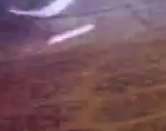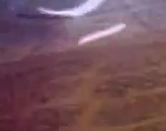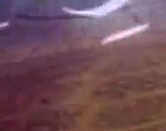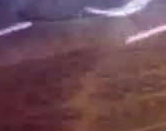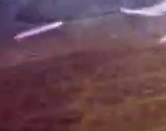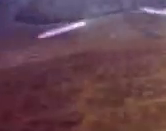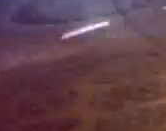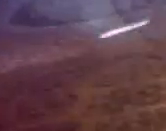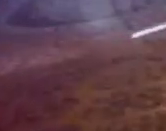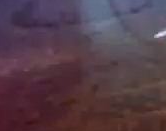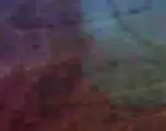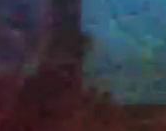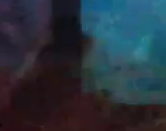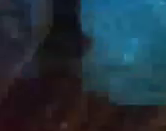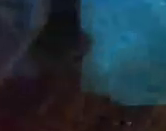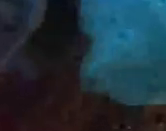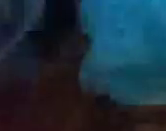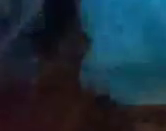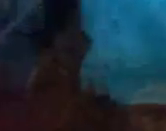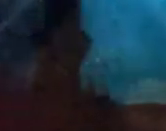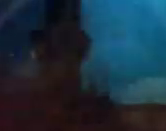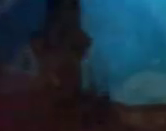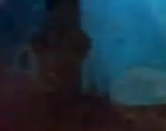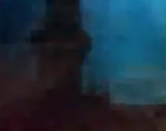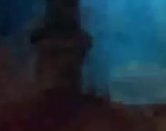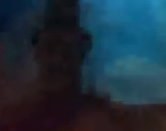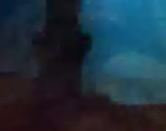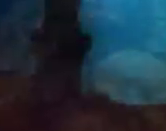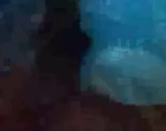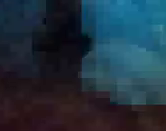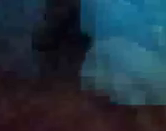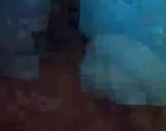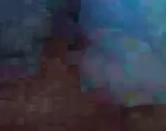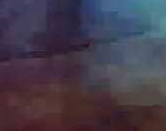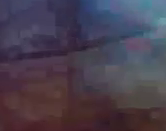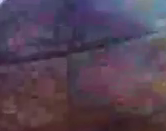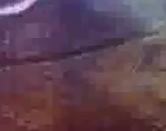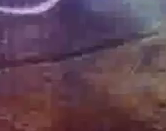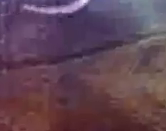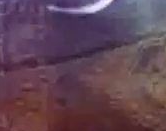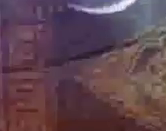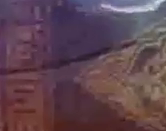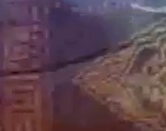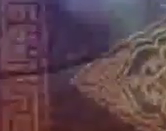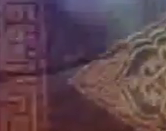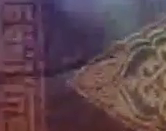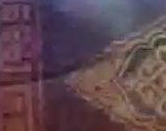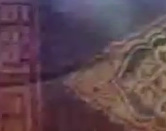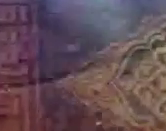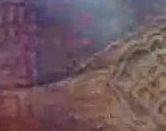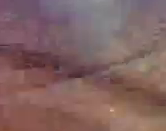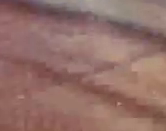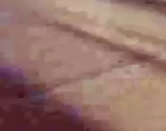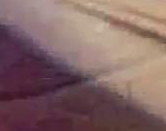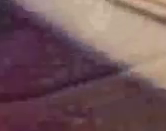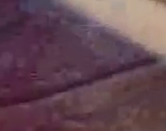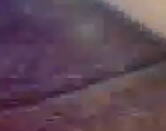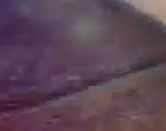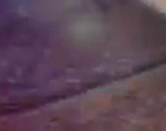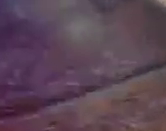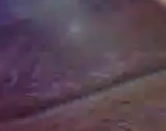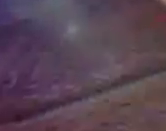ابتلم فأفداه بعض الناس بوجوب الغسل اغتسل فمات. فقال